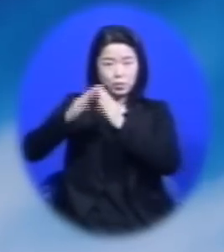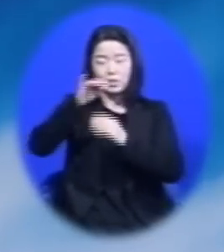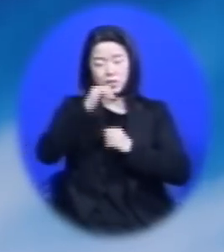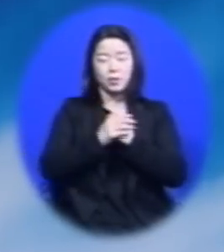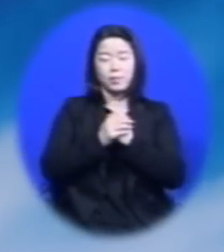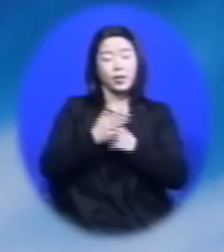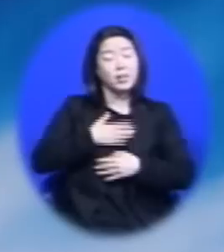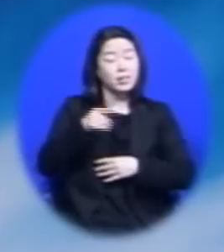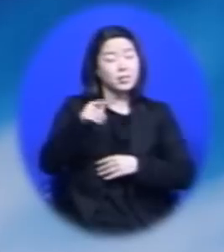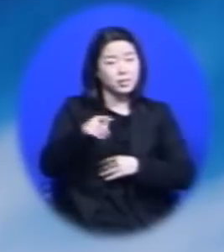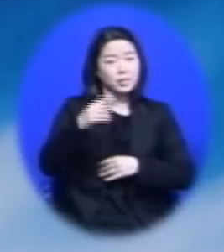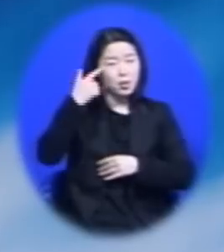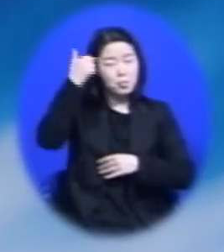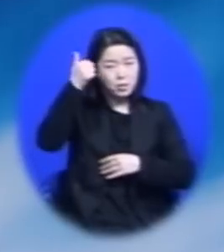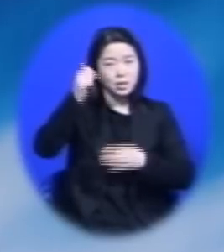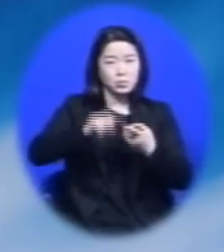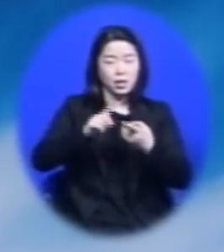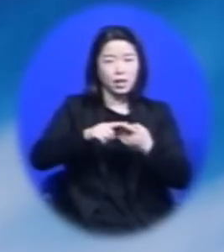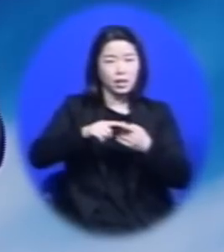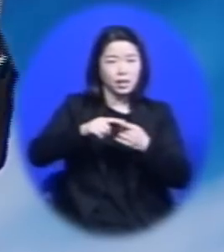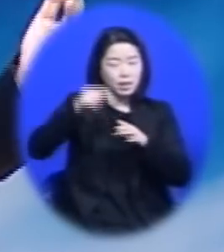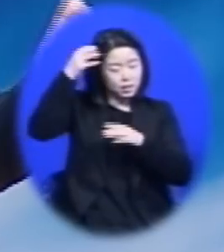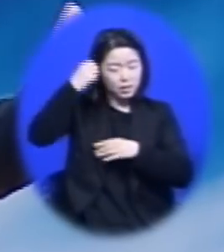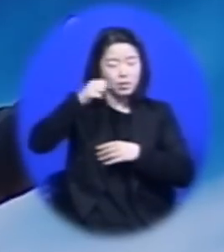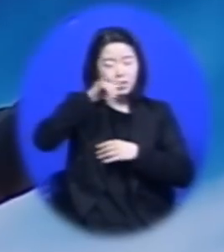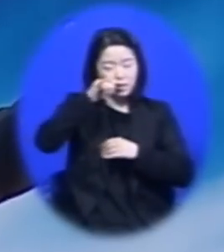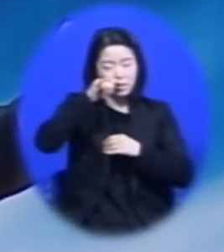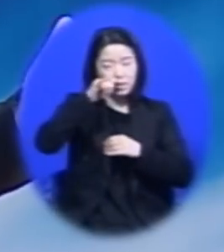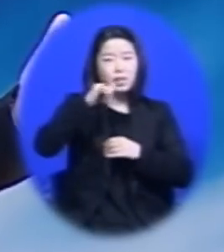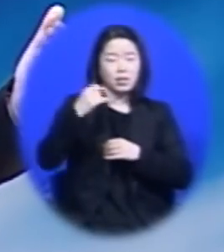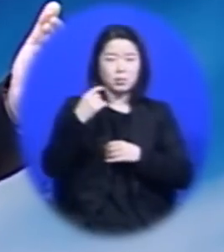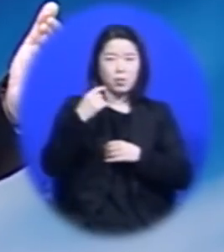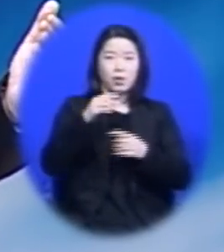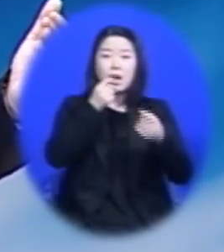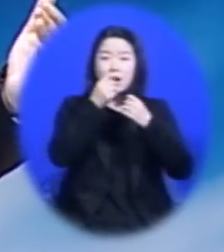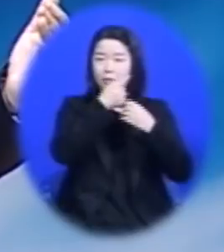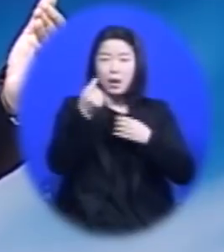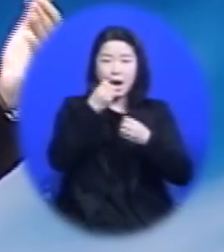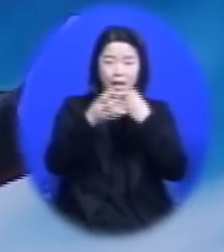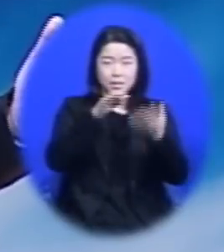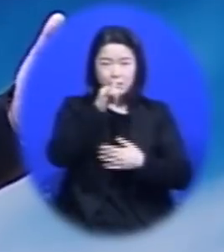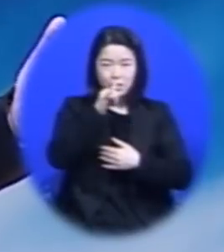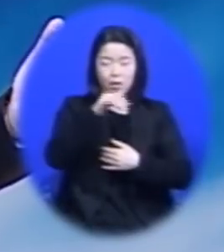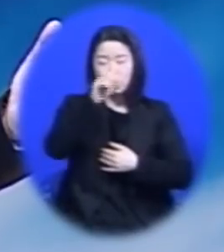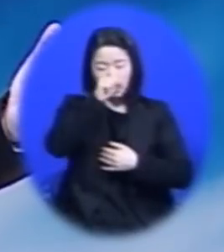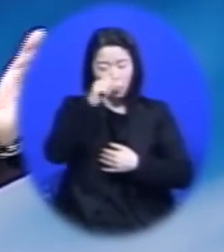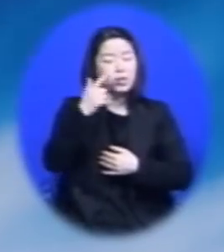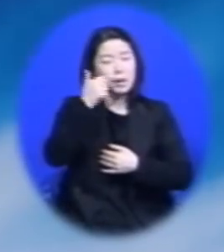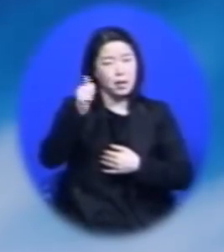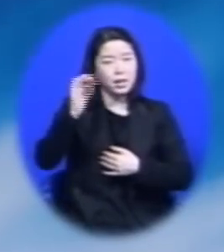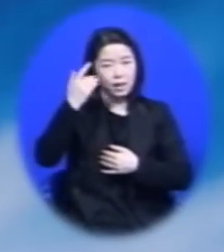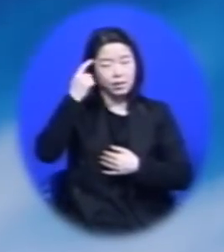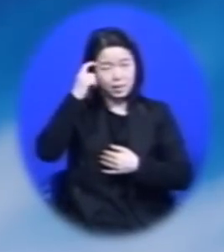인상깊은 간증이 하나 있어요 그 목사님이 참 좋은 아빠가 될 거라는 생각을 하는 이유가 있어요